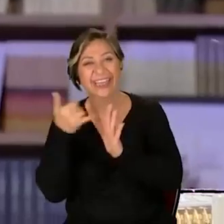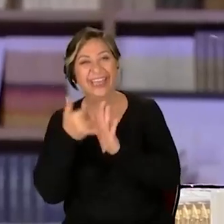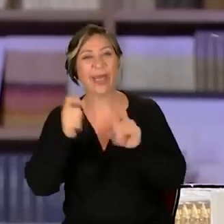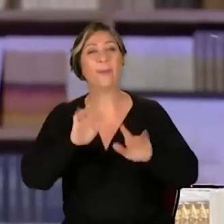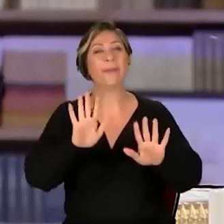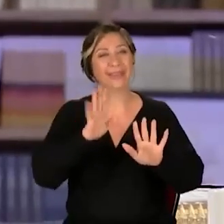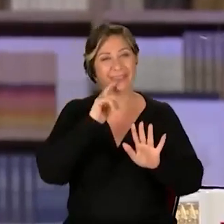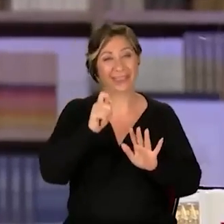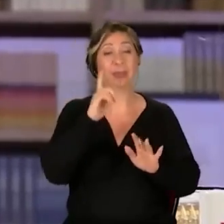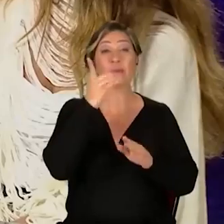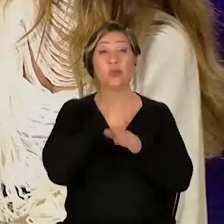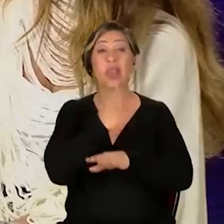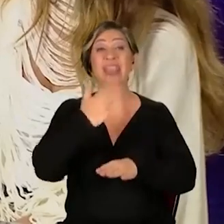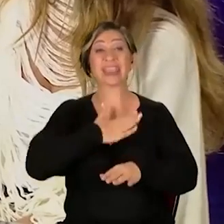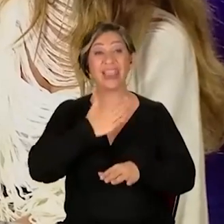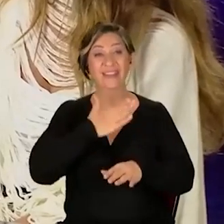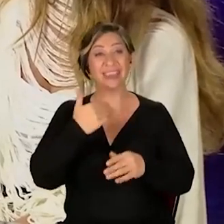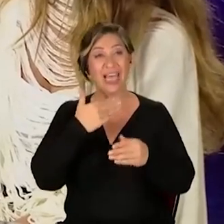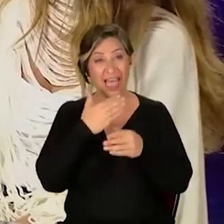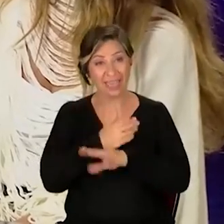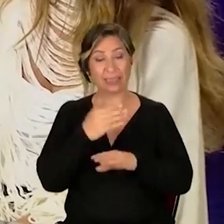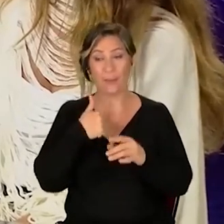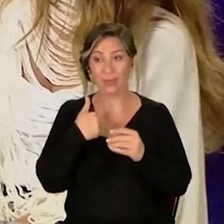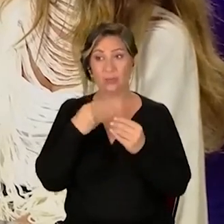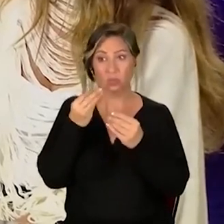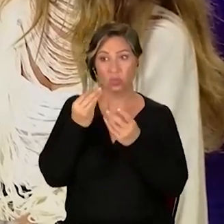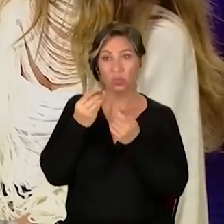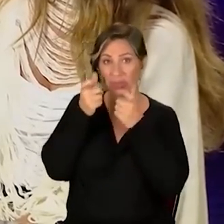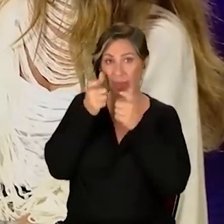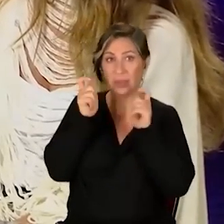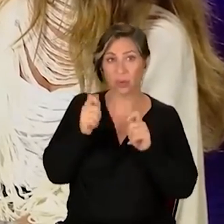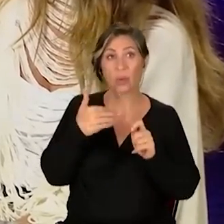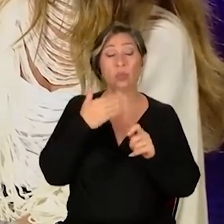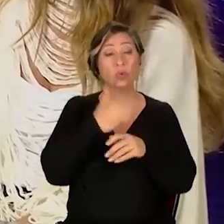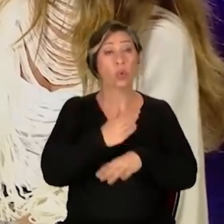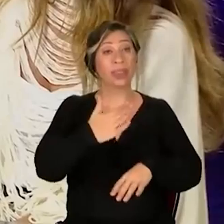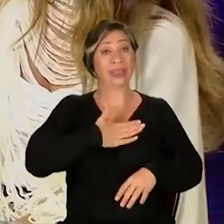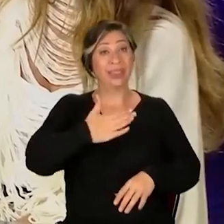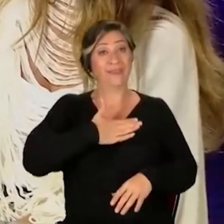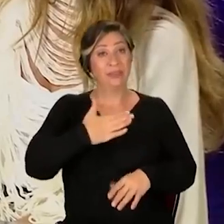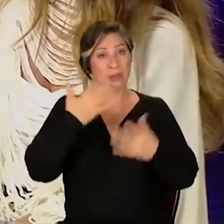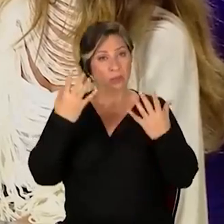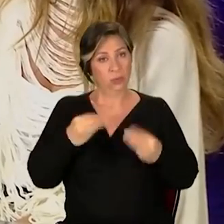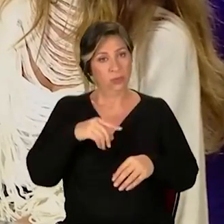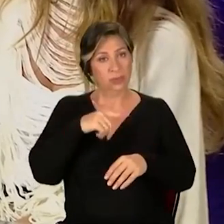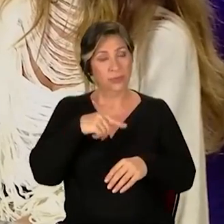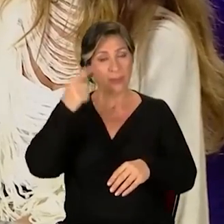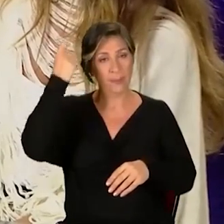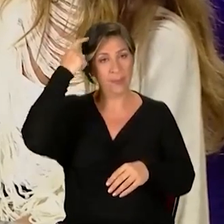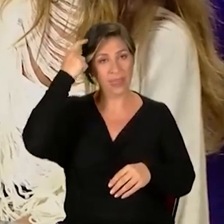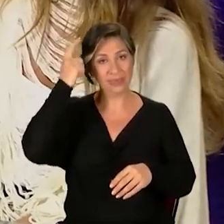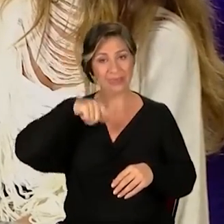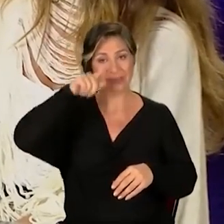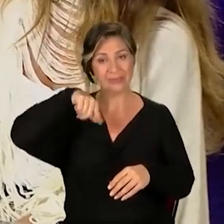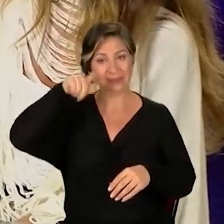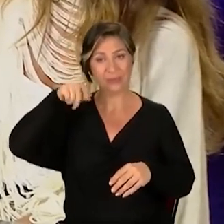Ama bir kere doğru nefesi hakikaten ben de üzerinde duruyorum. Doğru nefes çok önemli. Bir kere doğru nefes aldığınız zaman biliyorsunuz beynimizin